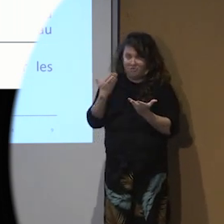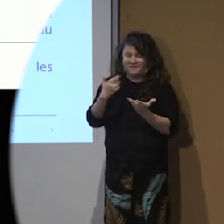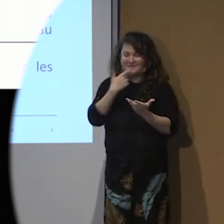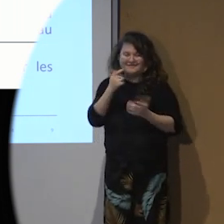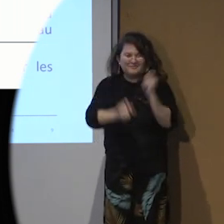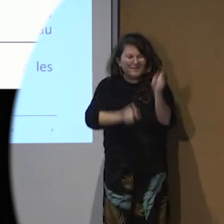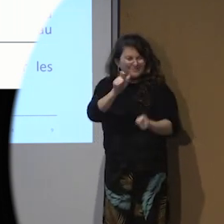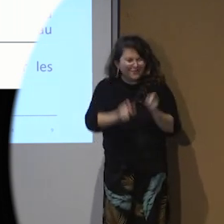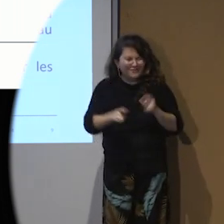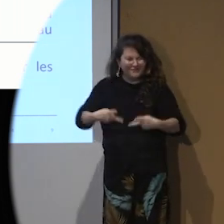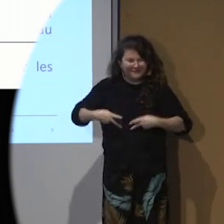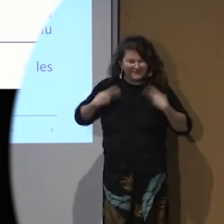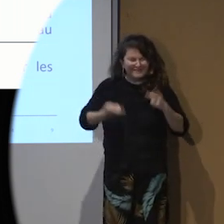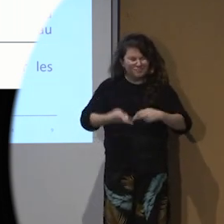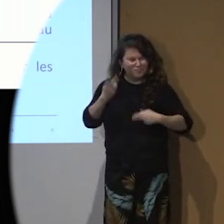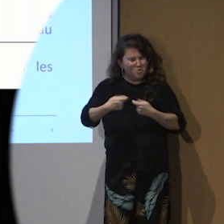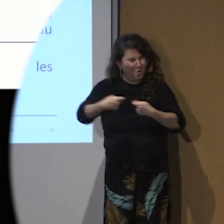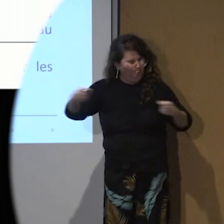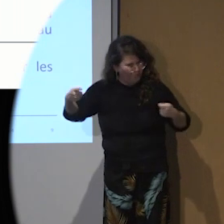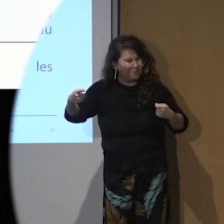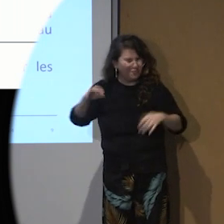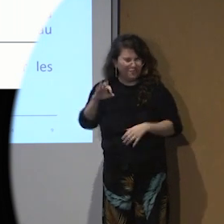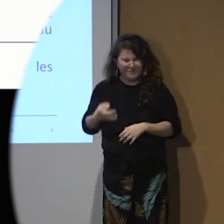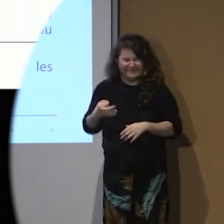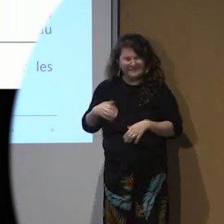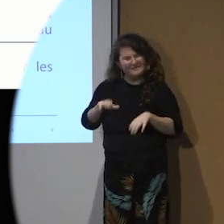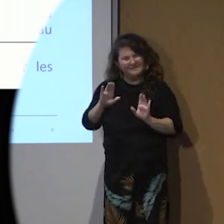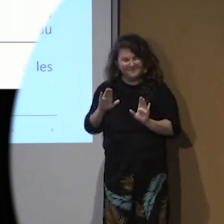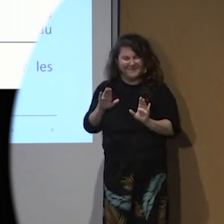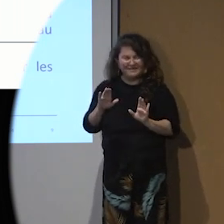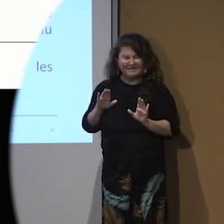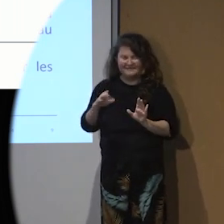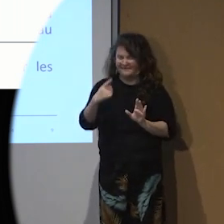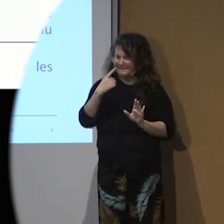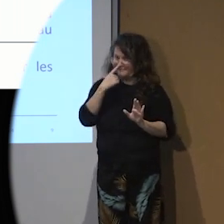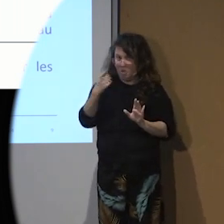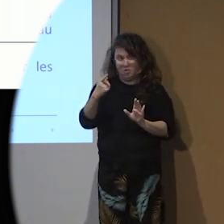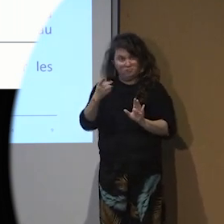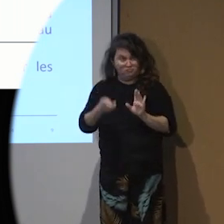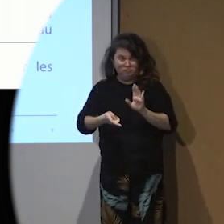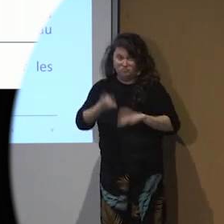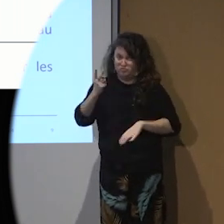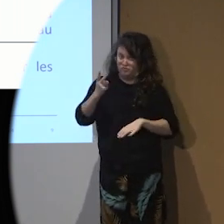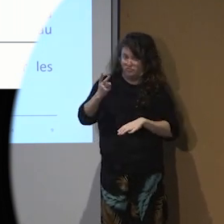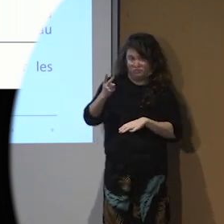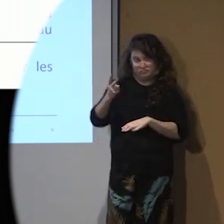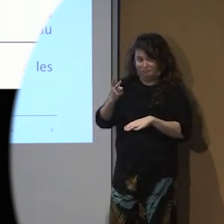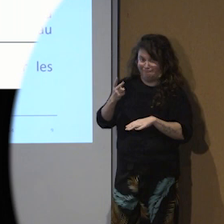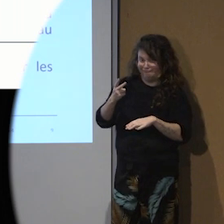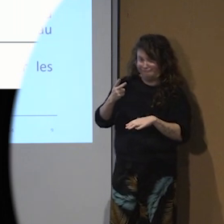longtemps, l'espérance de vie a augmenté, donc tout le monde le sait, mais sont plus touchés par les incapacités.